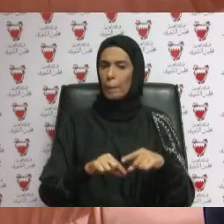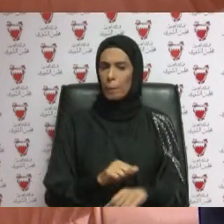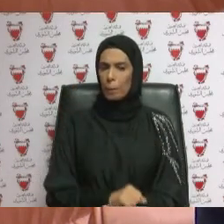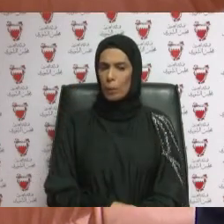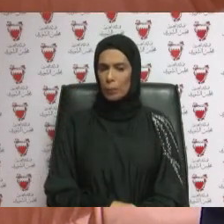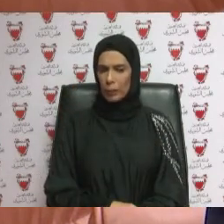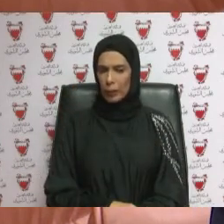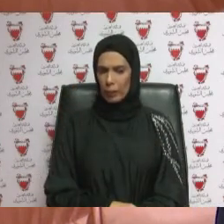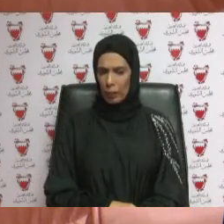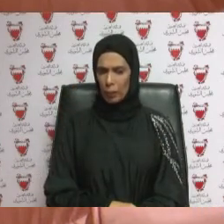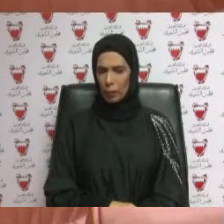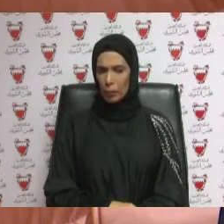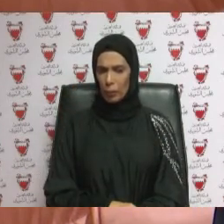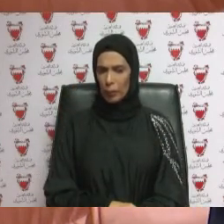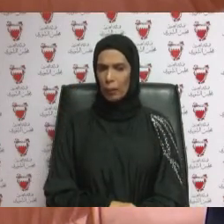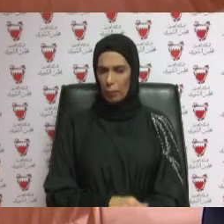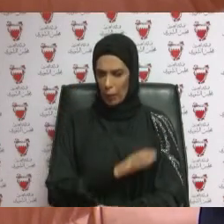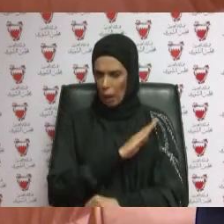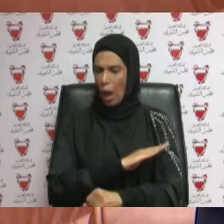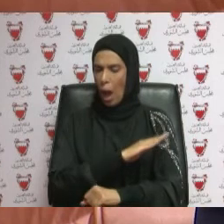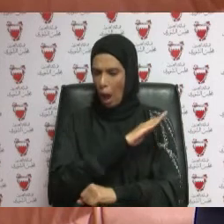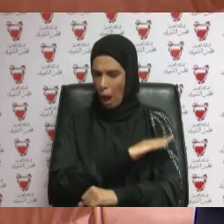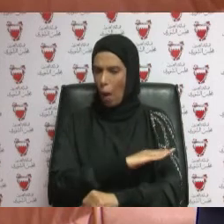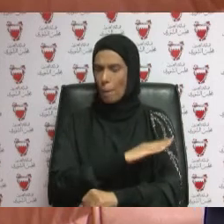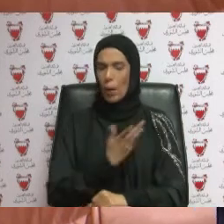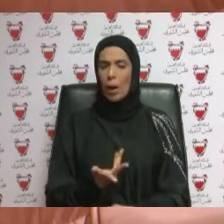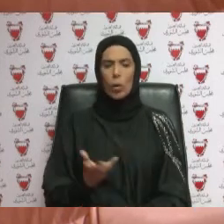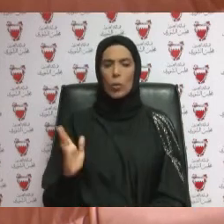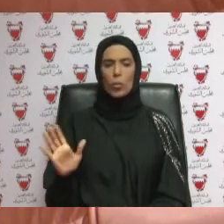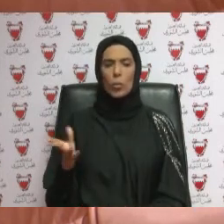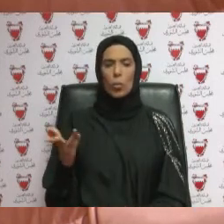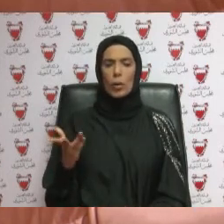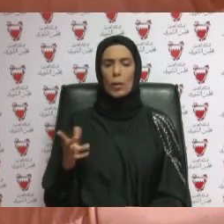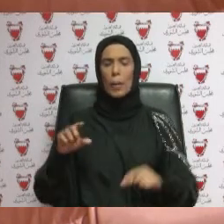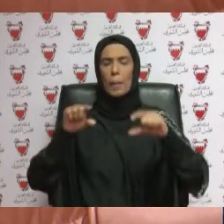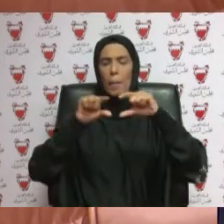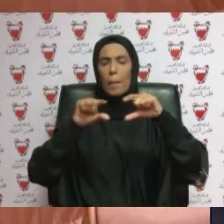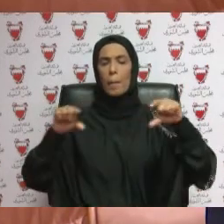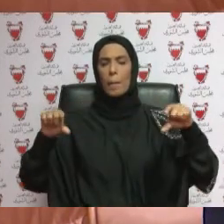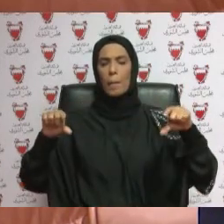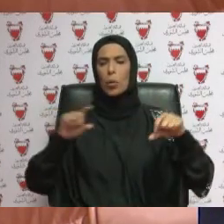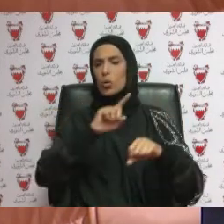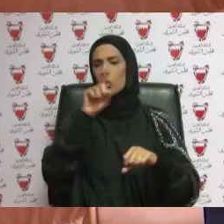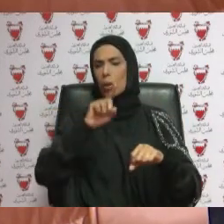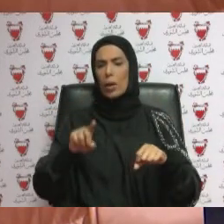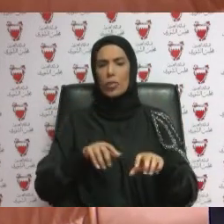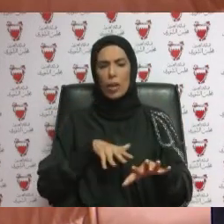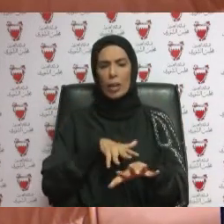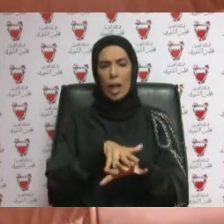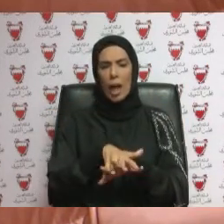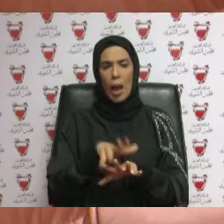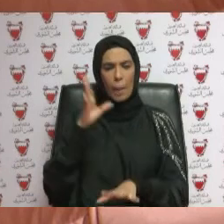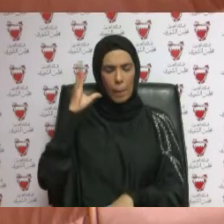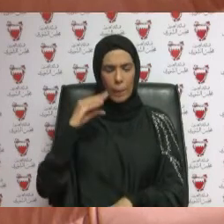من القوى العاملة، فما هو موضوع إدماج احتياجاتها؟